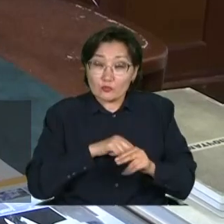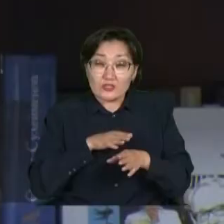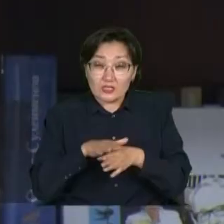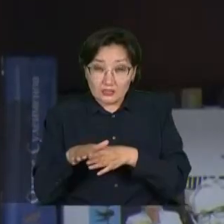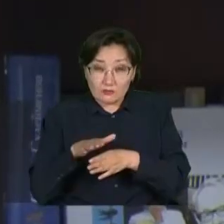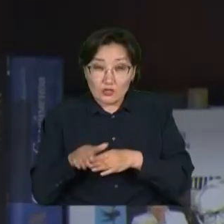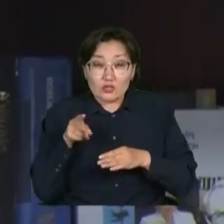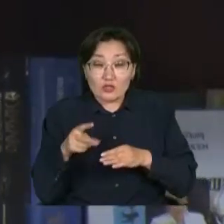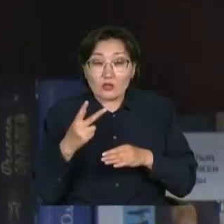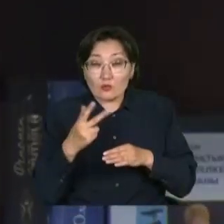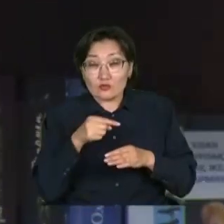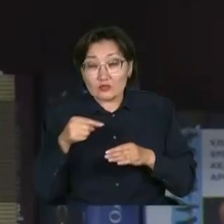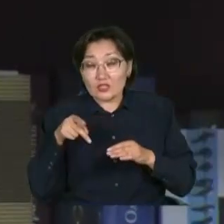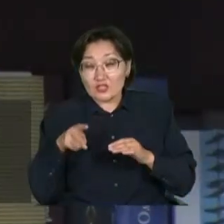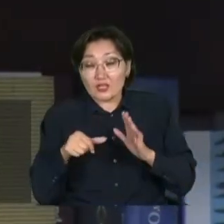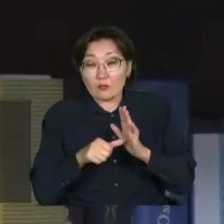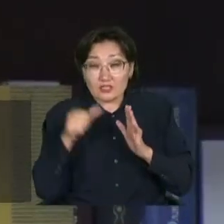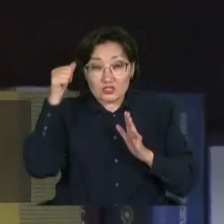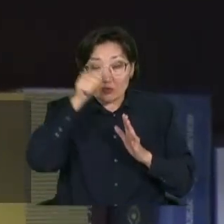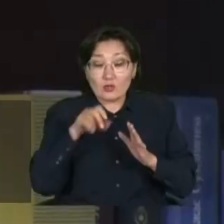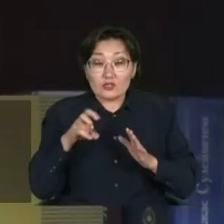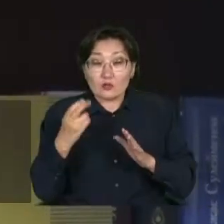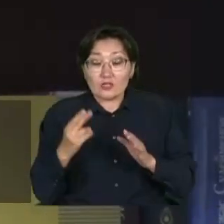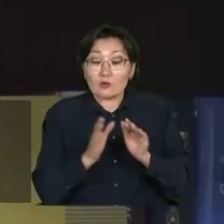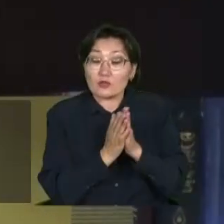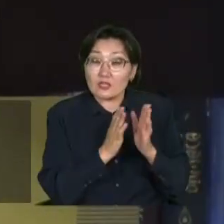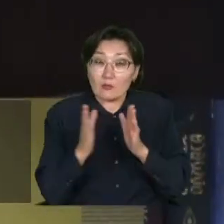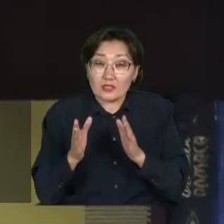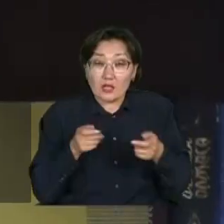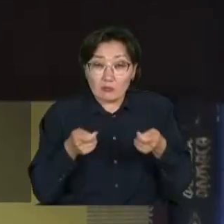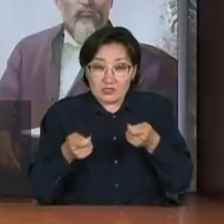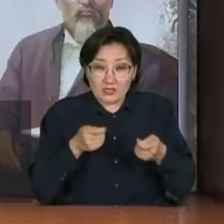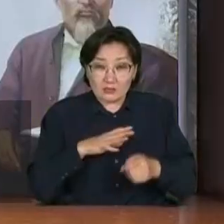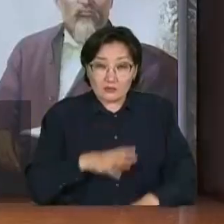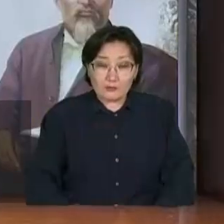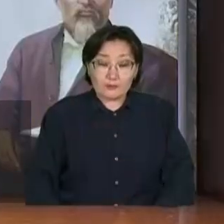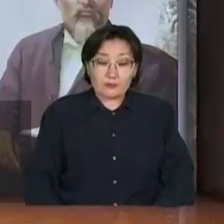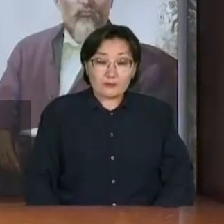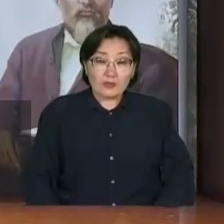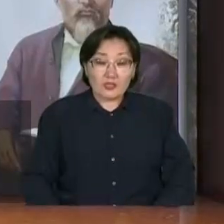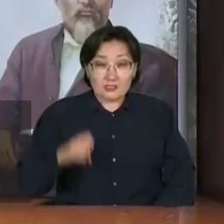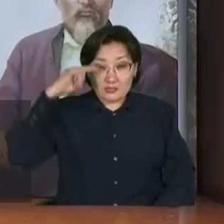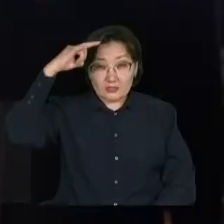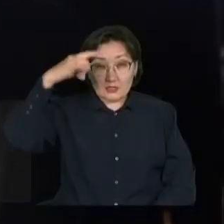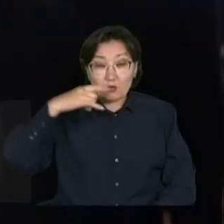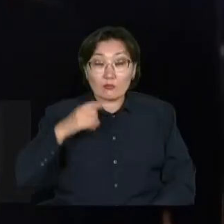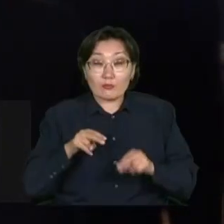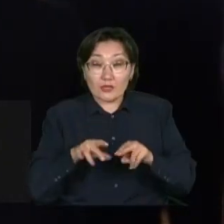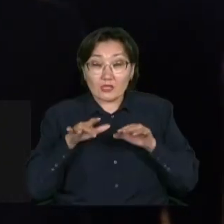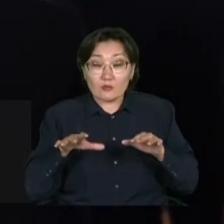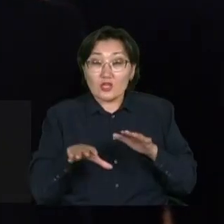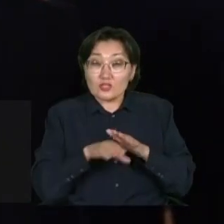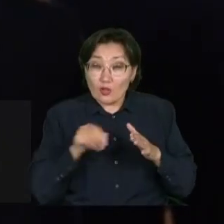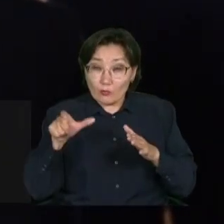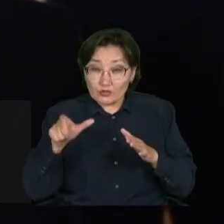етті. 2003-2006 жылдары ұлттық кітапхананы басқарды. Қазақстан парламентінде депутат ретінде